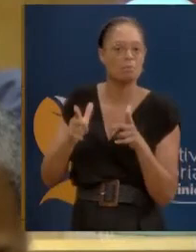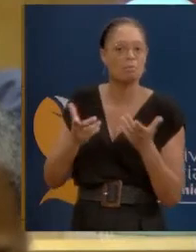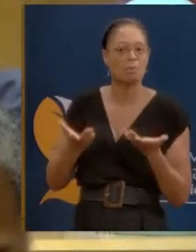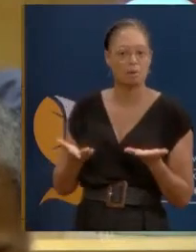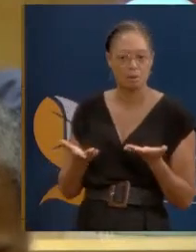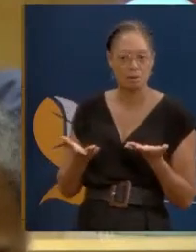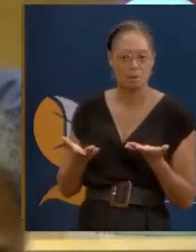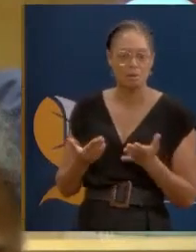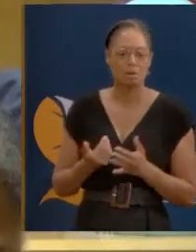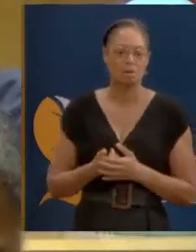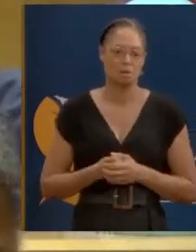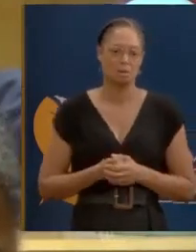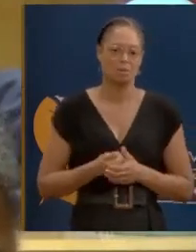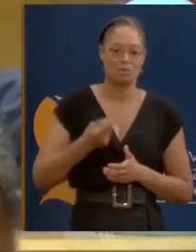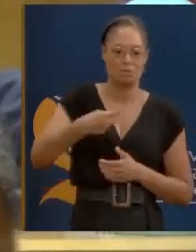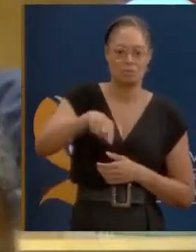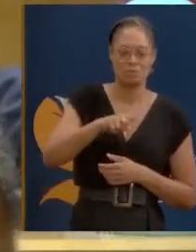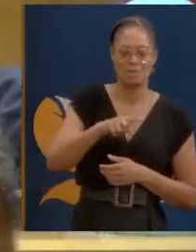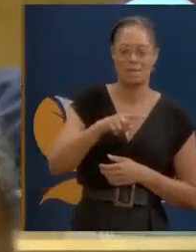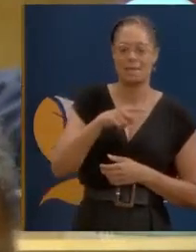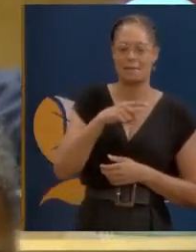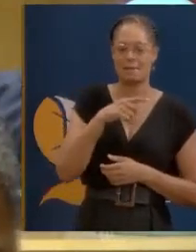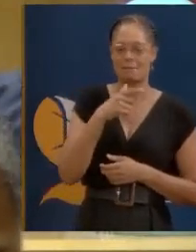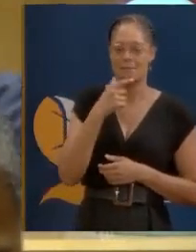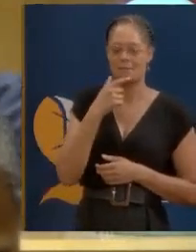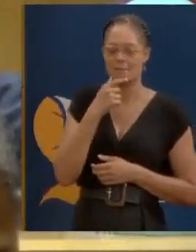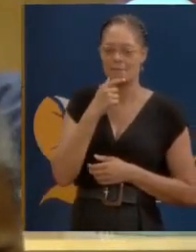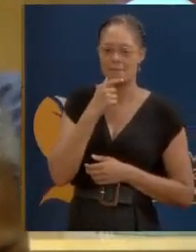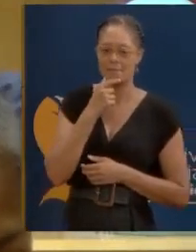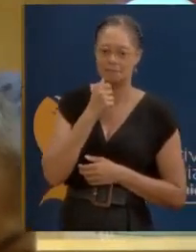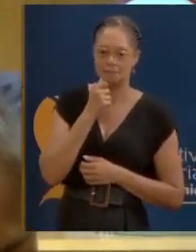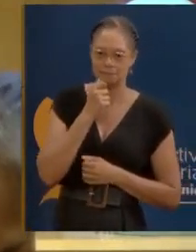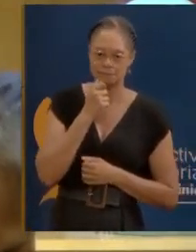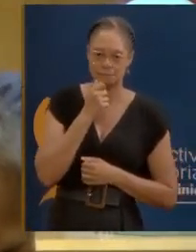pour non seulement ne pas répercuter